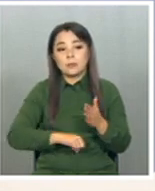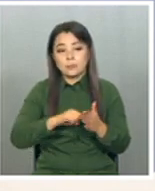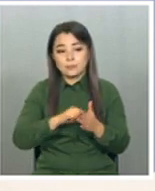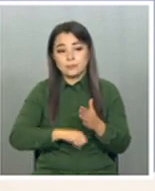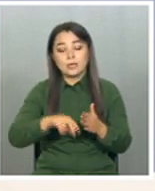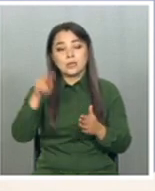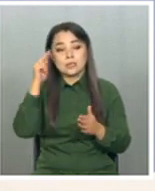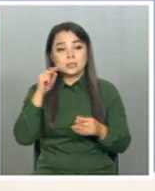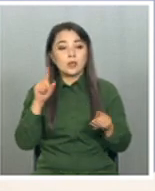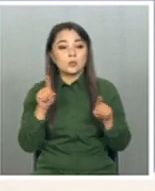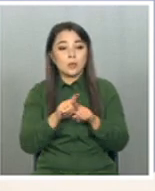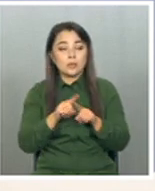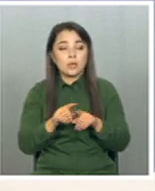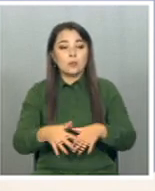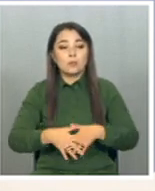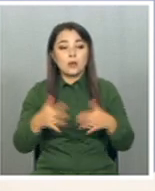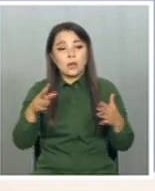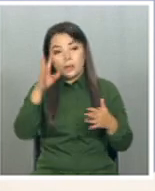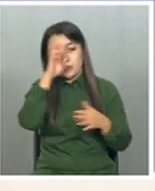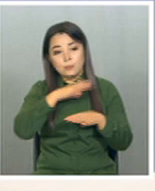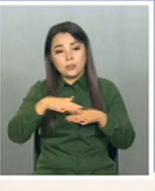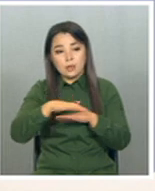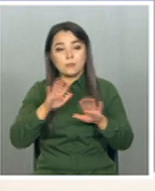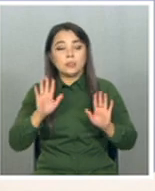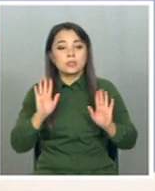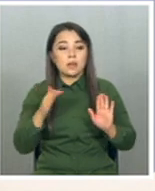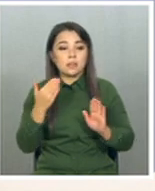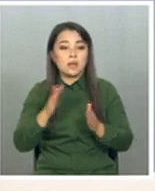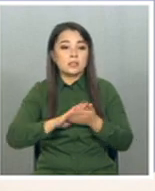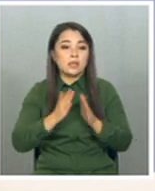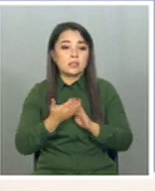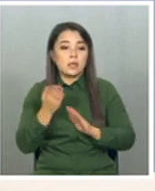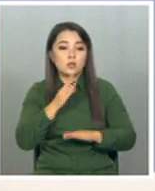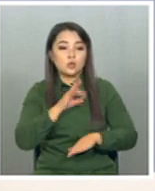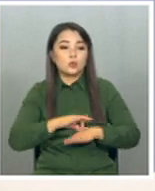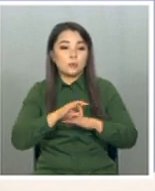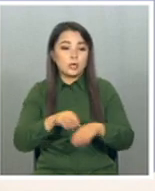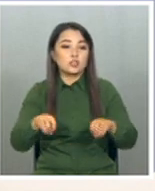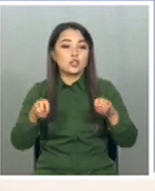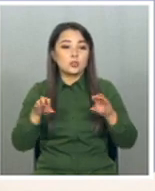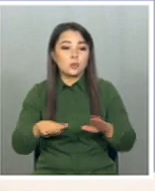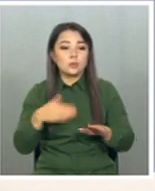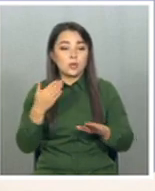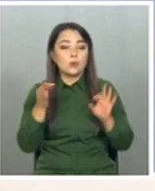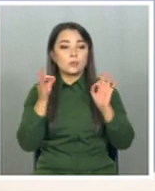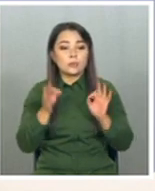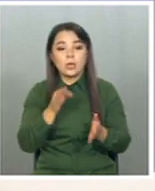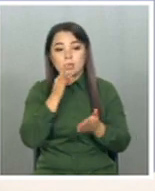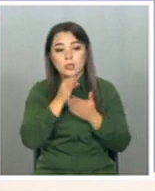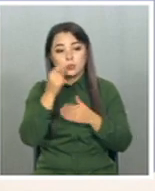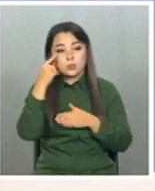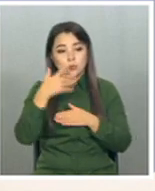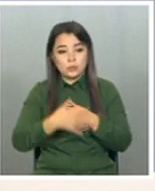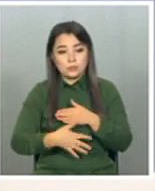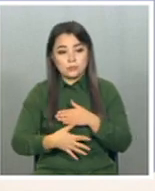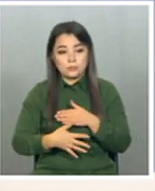Қытай сияқты алып империямен тек келіссөз арқылы шешу дұрыс екендігін түсінді.